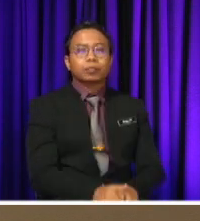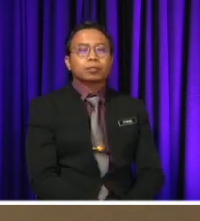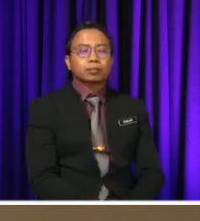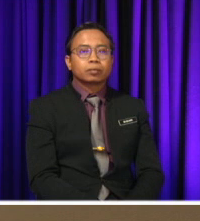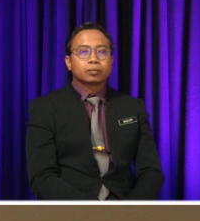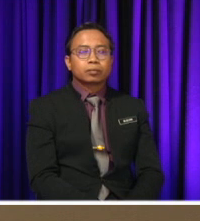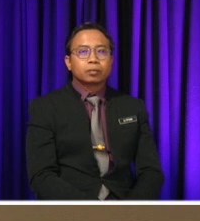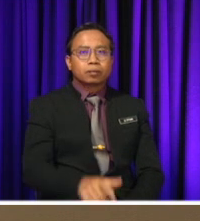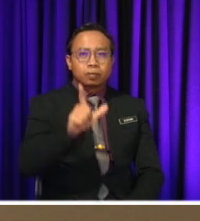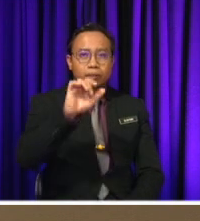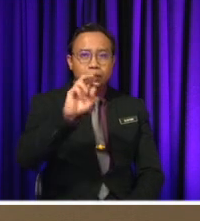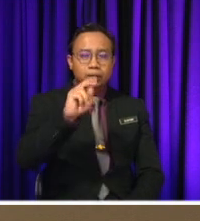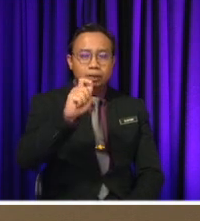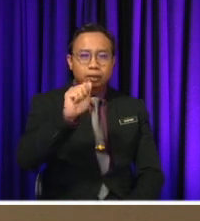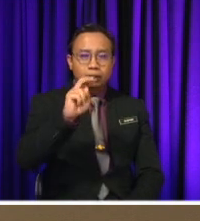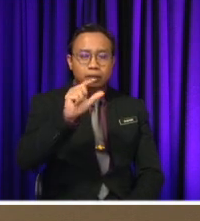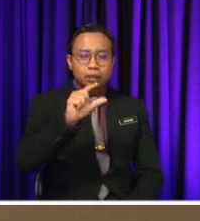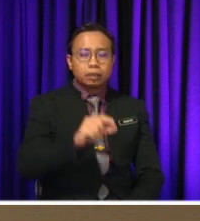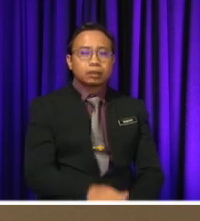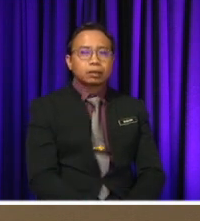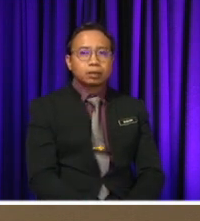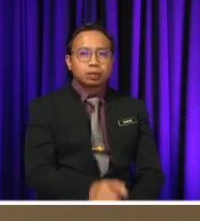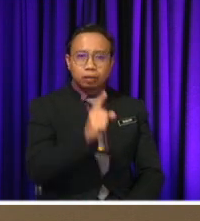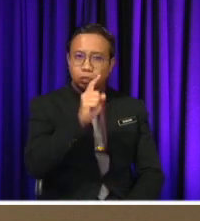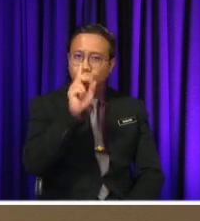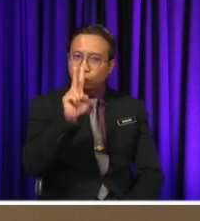Lintang satu dua